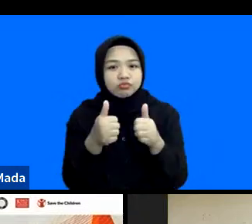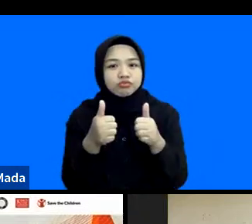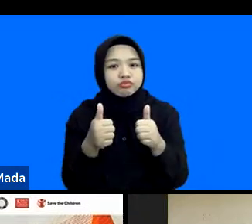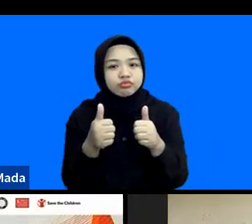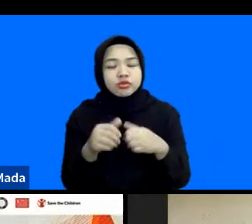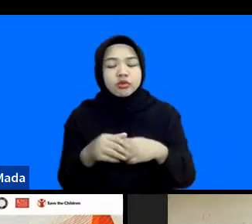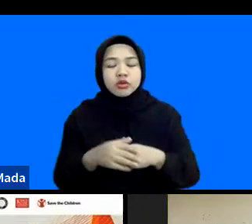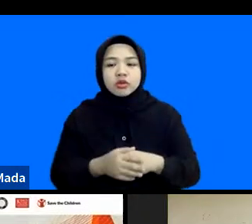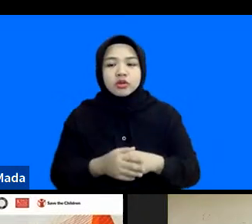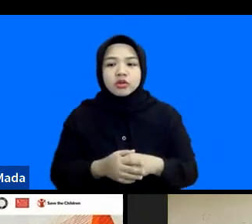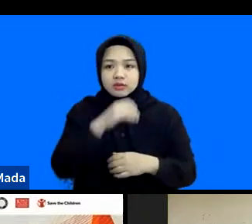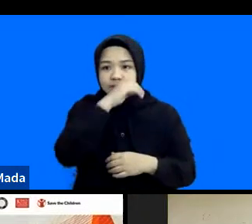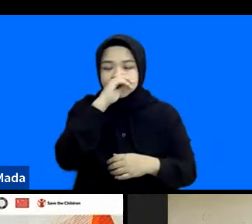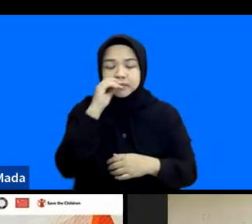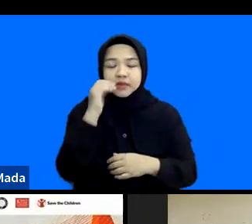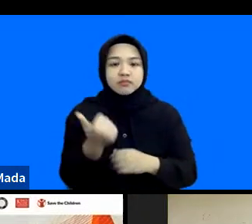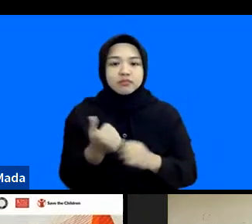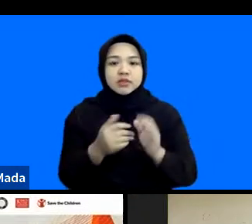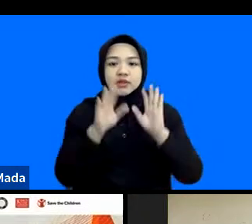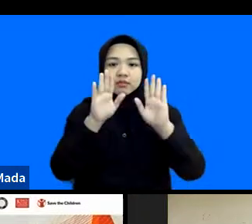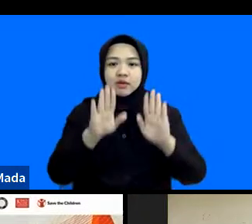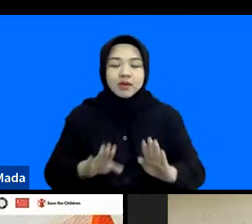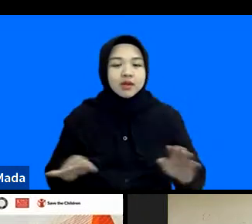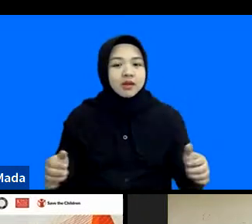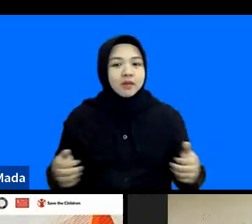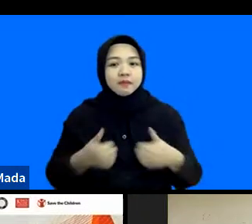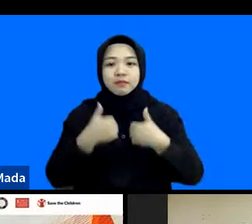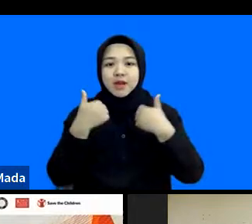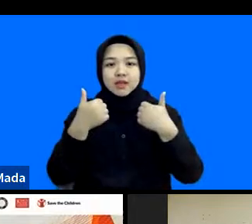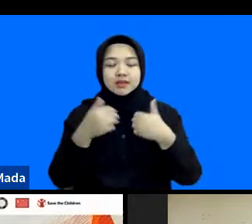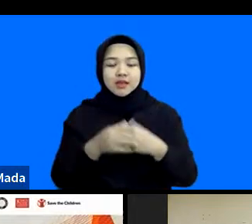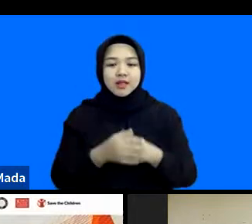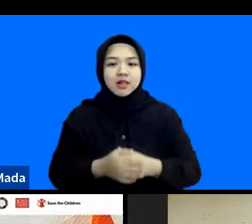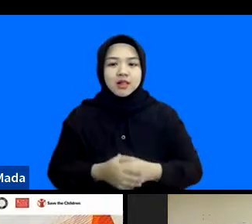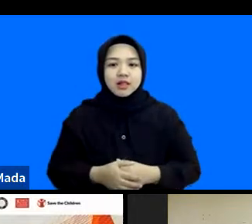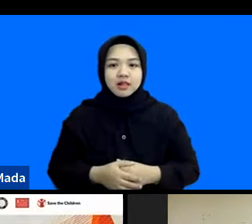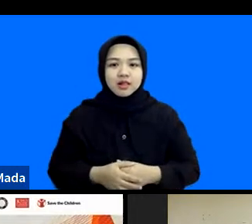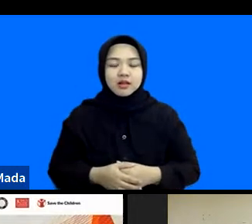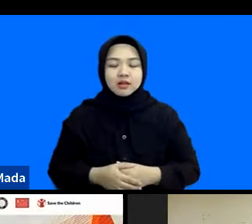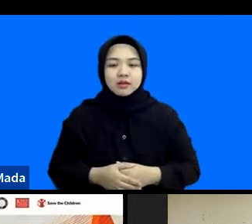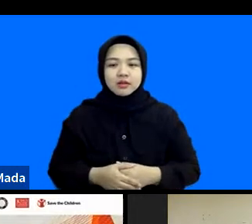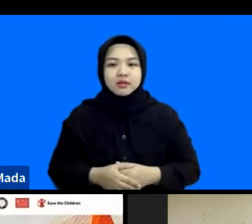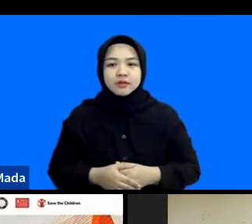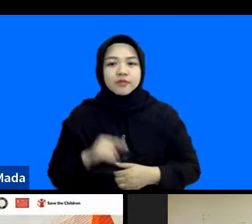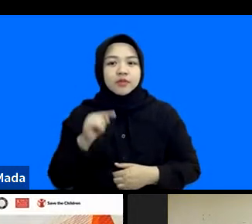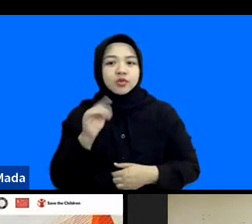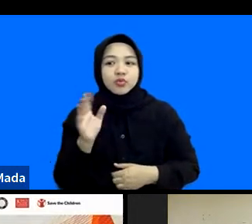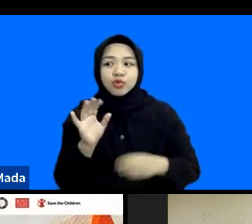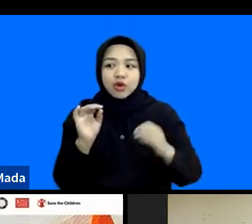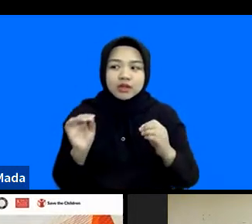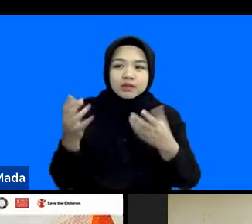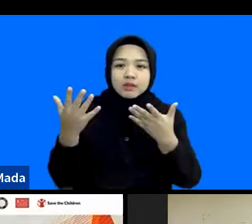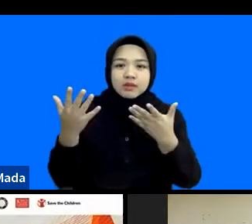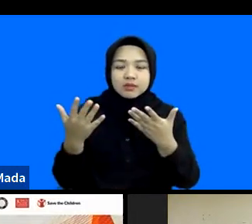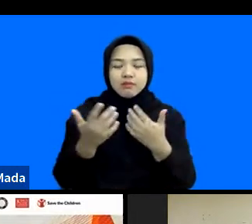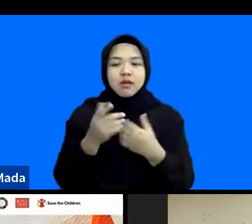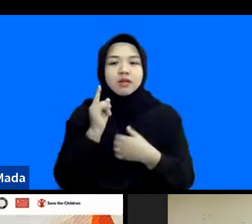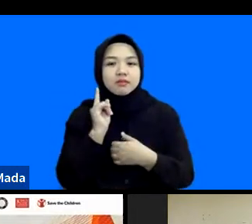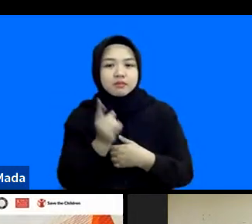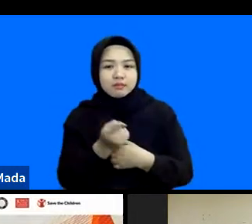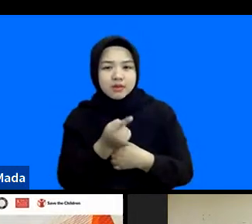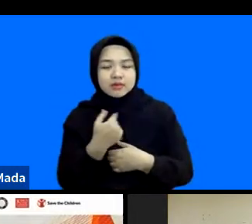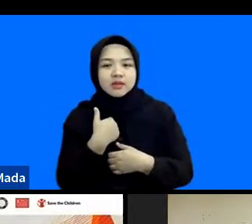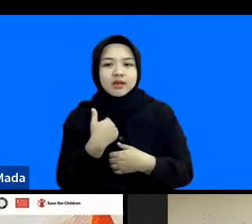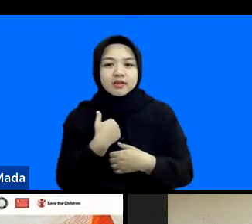ini, dan itu bisa pagelaran yang berhasil ya menurut Bunda, itu tentu bukan tiba-tiba terjadi ya, pasti itu ada